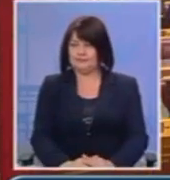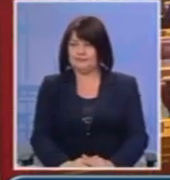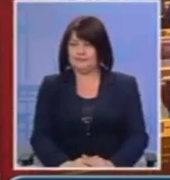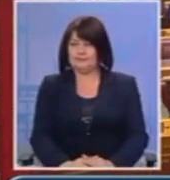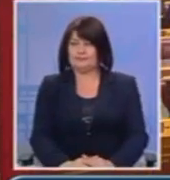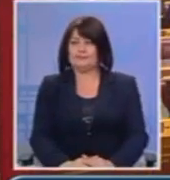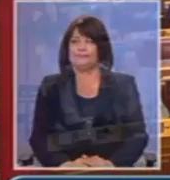χώρα